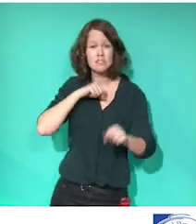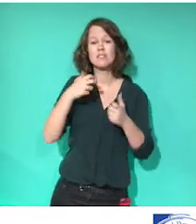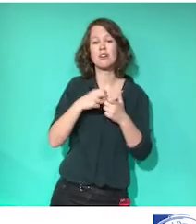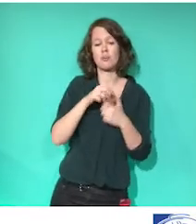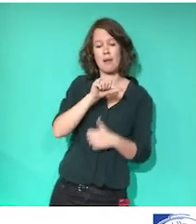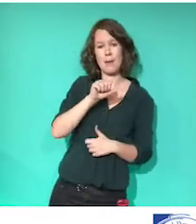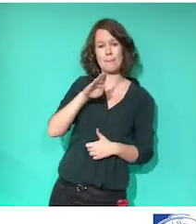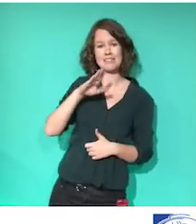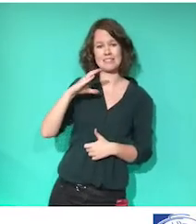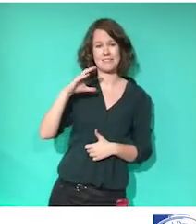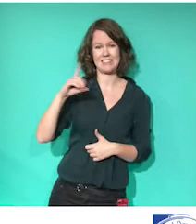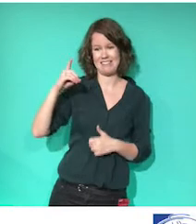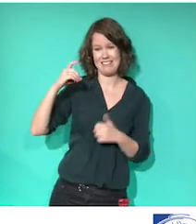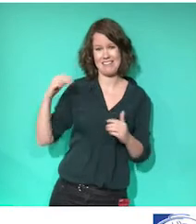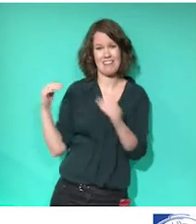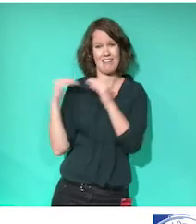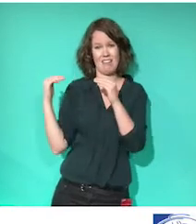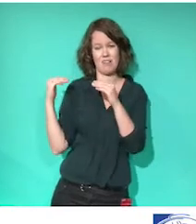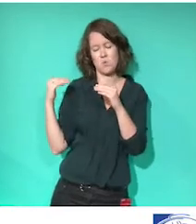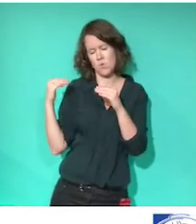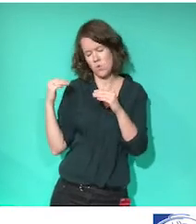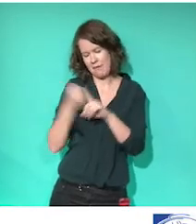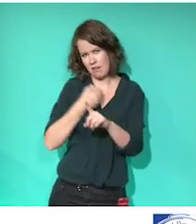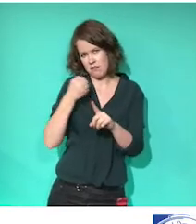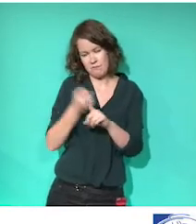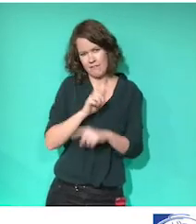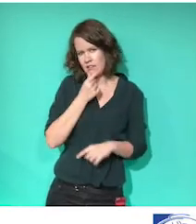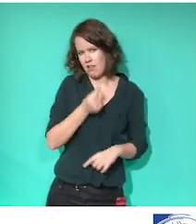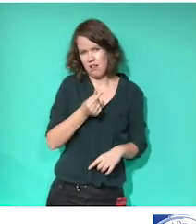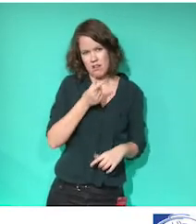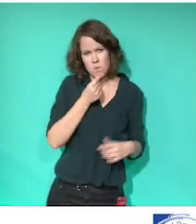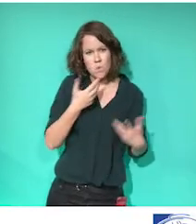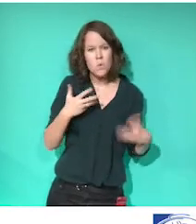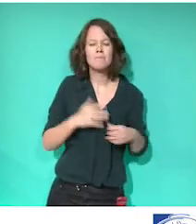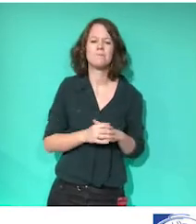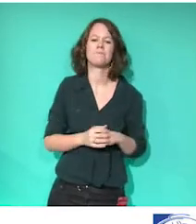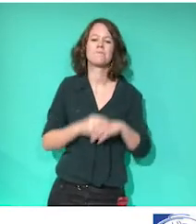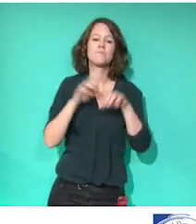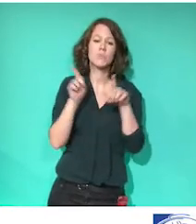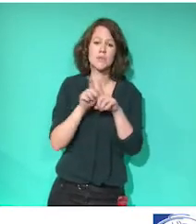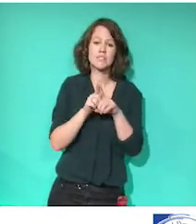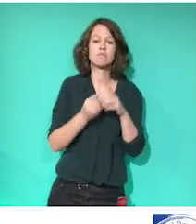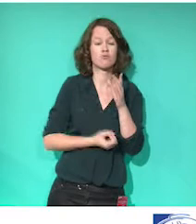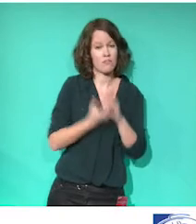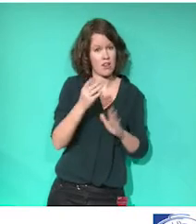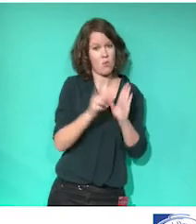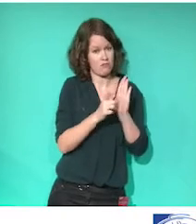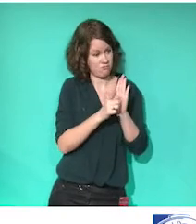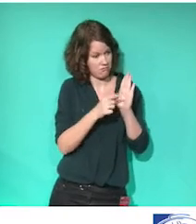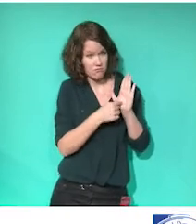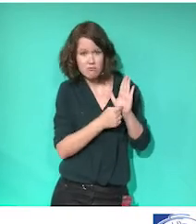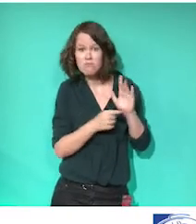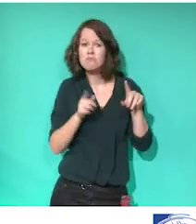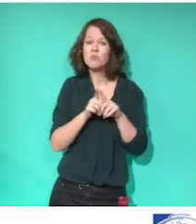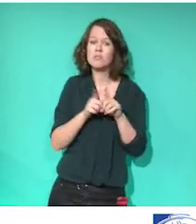l'égalité, qui n'a pas été une bataille simple. Et nous avons été également sur le champ législatif, sur le champ des moyens. Le